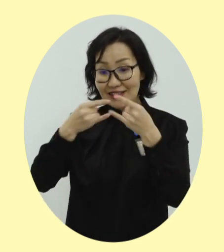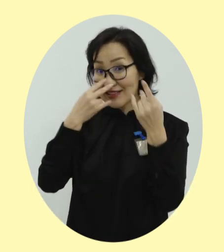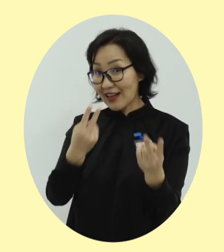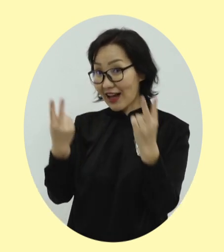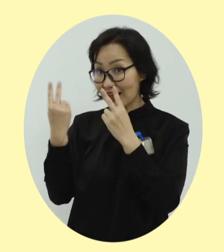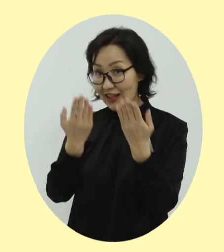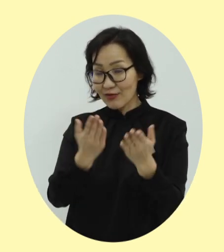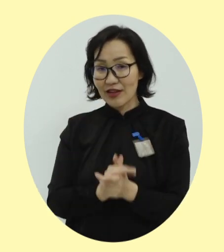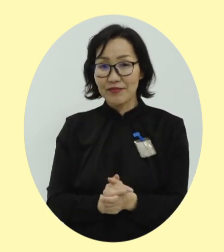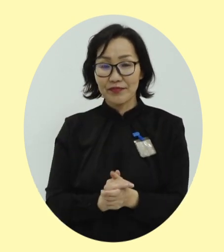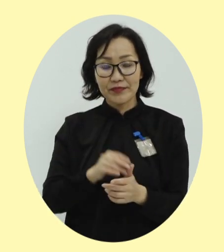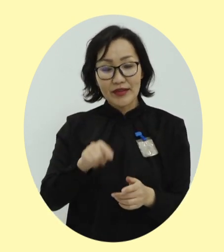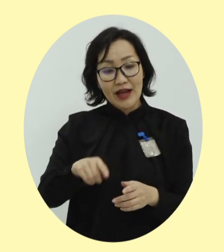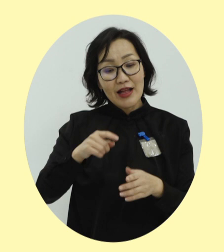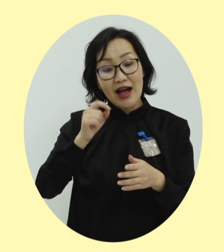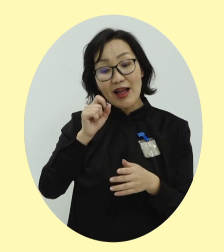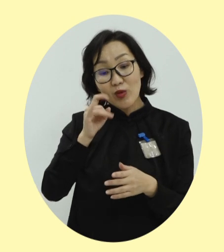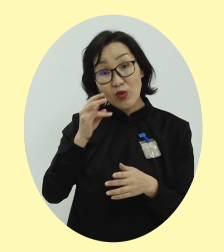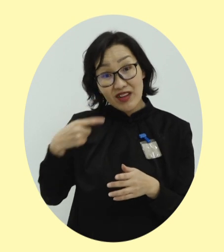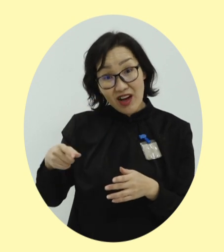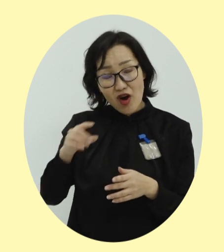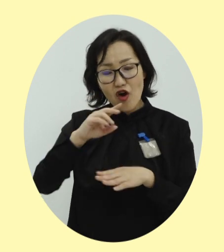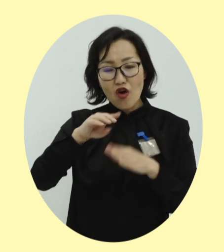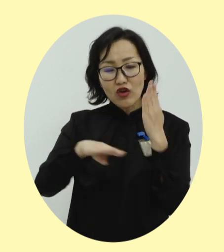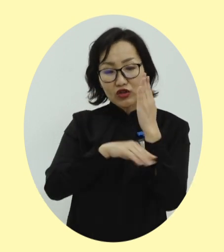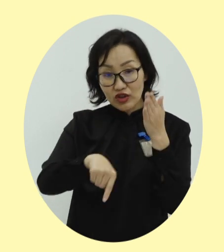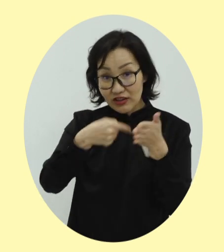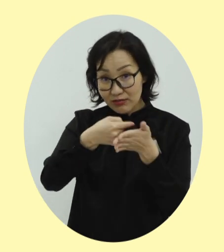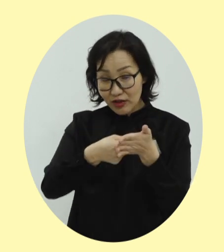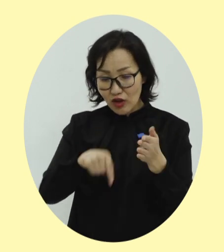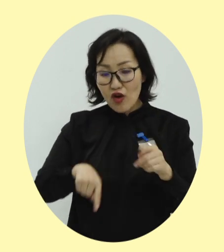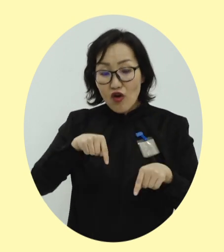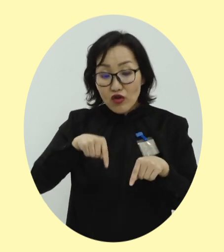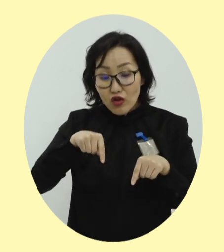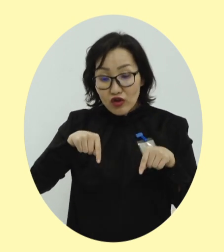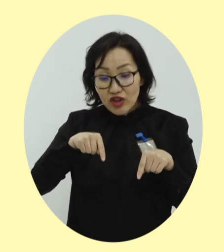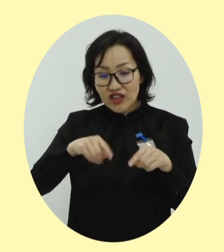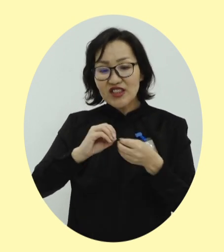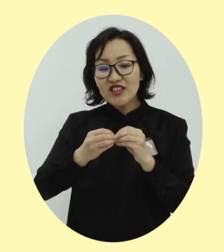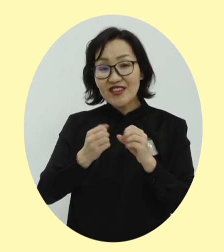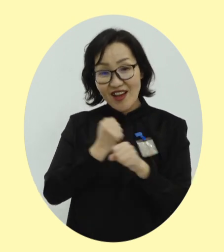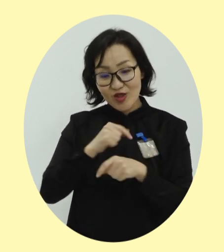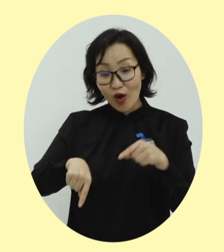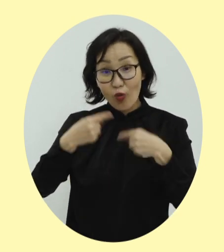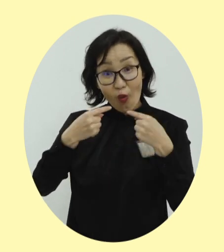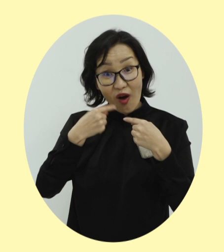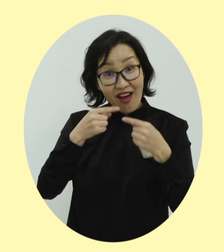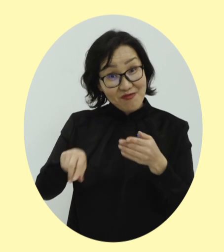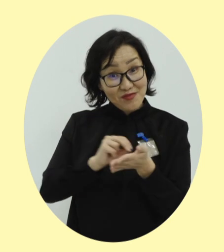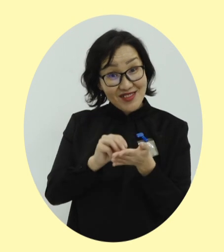хандуулаарай. Халиуна өдрийн тэмдэглэлдээ өнөөдрийн хийсэн ажлынхаа тухай бичсэн байна.